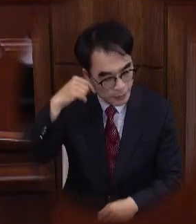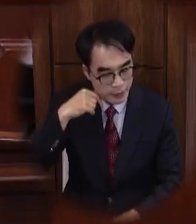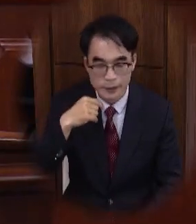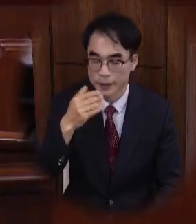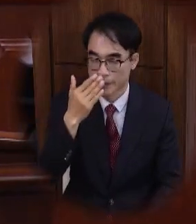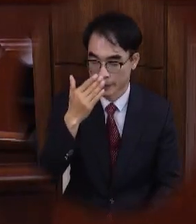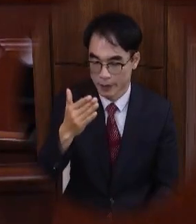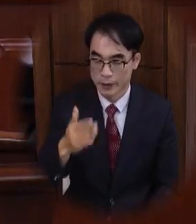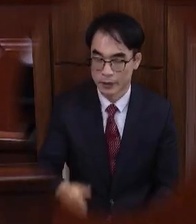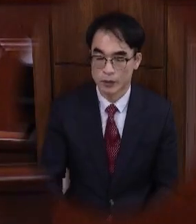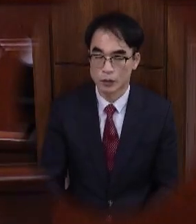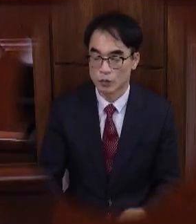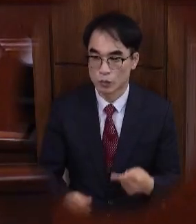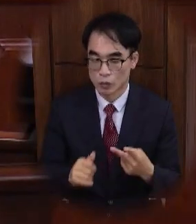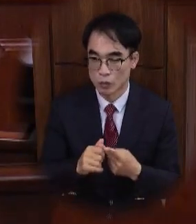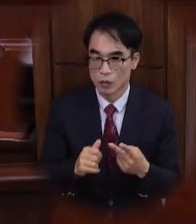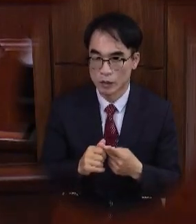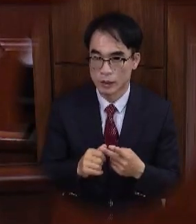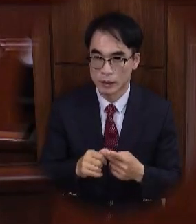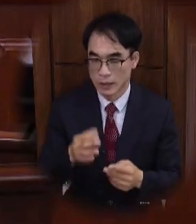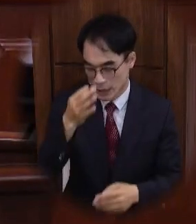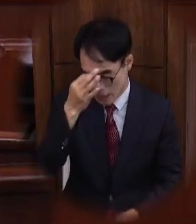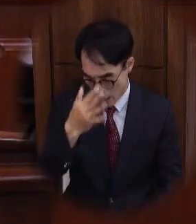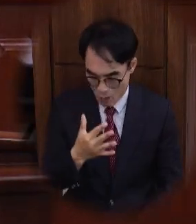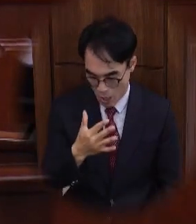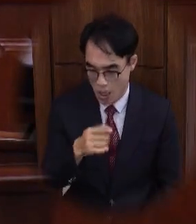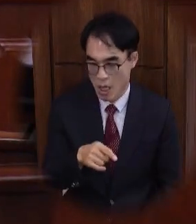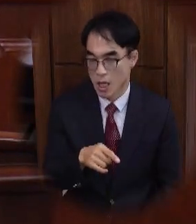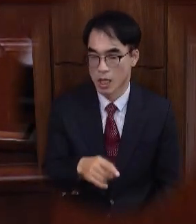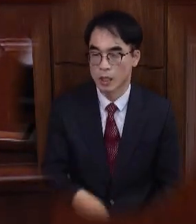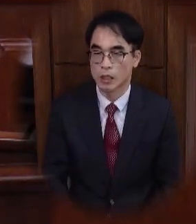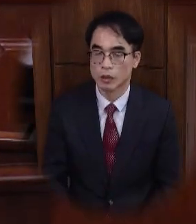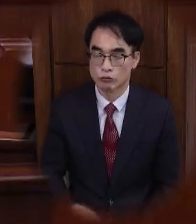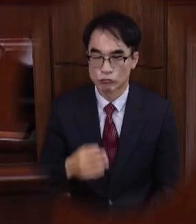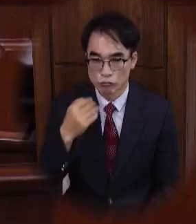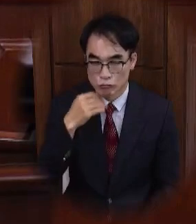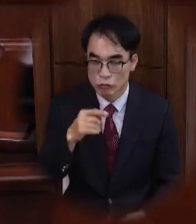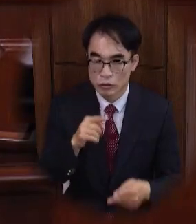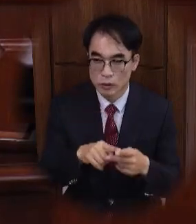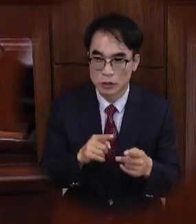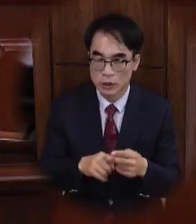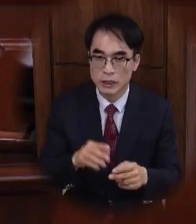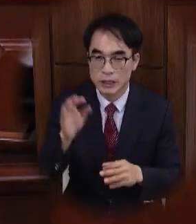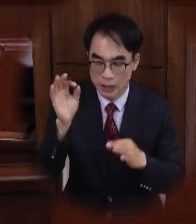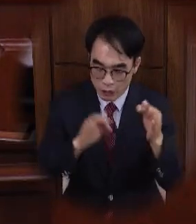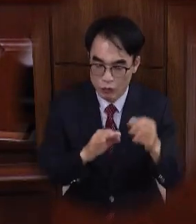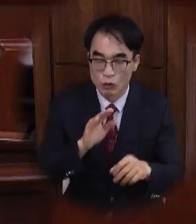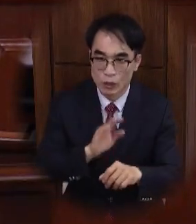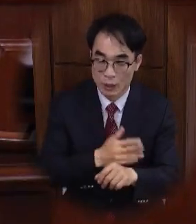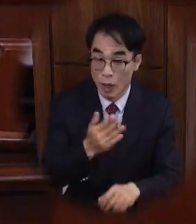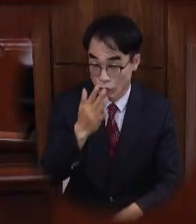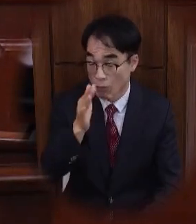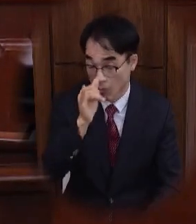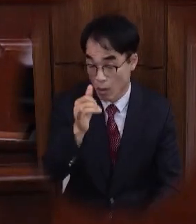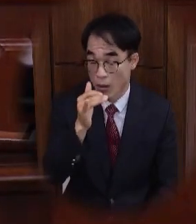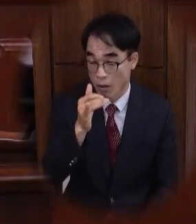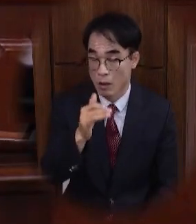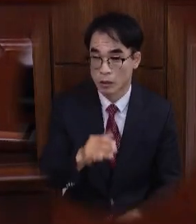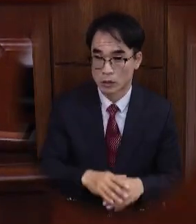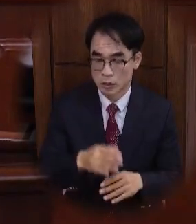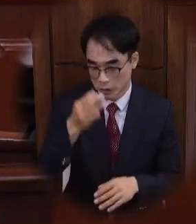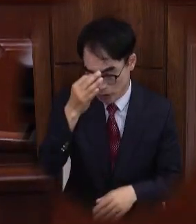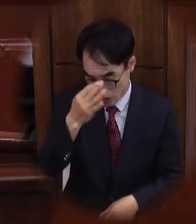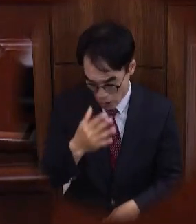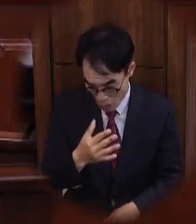때문입니다 둘째로 사과입니다 누구나 실수와 잘못을 할 수 있고 사과해야